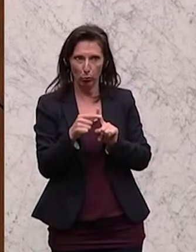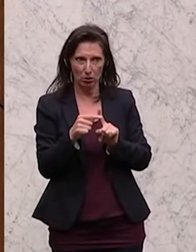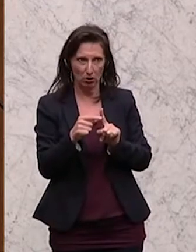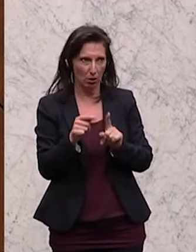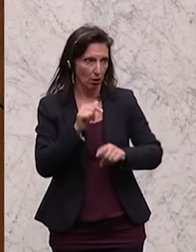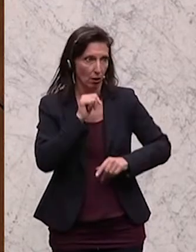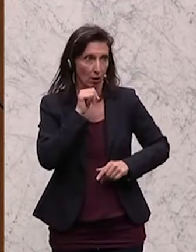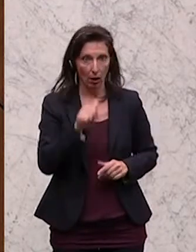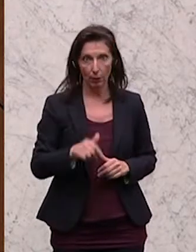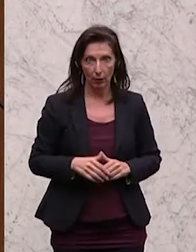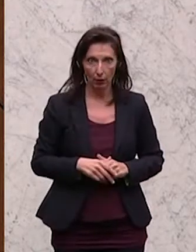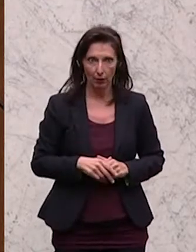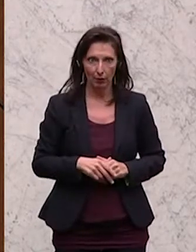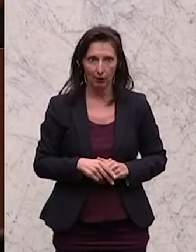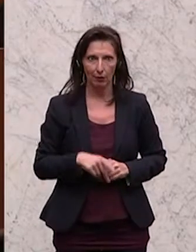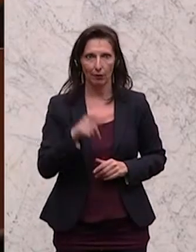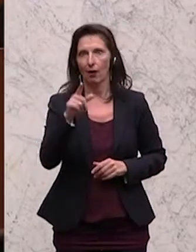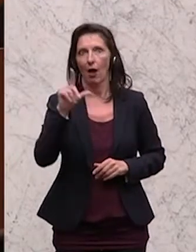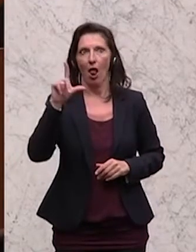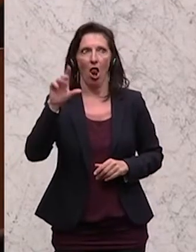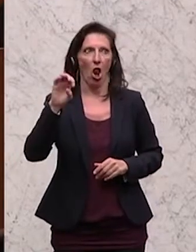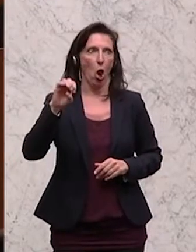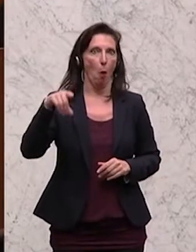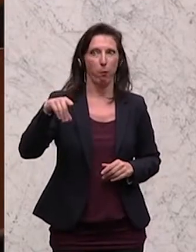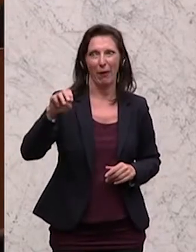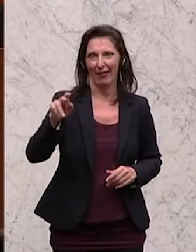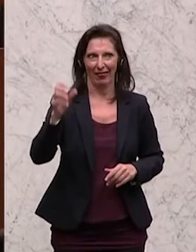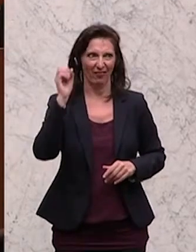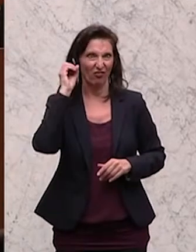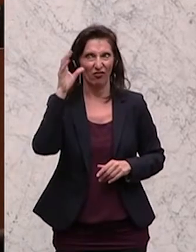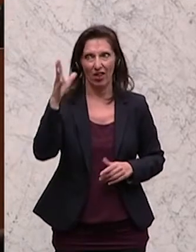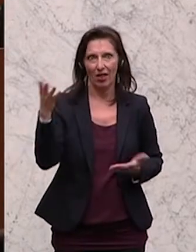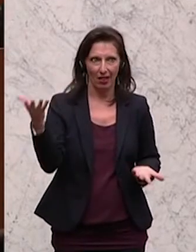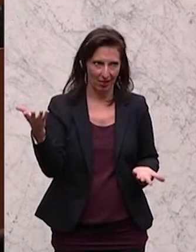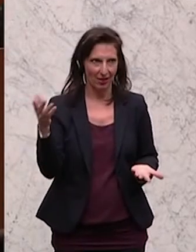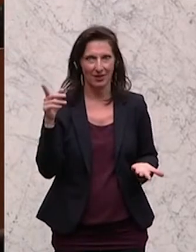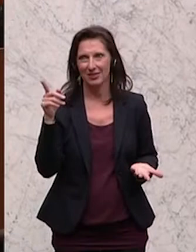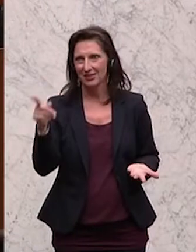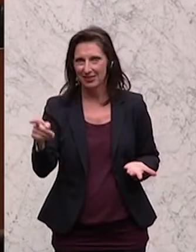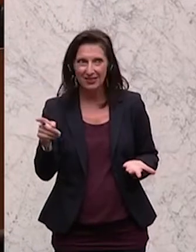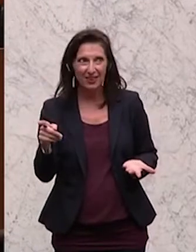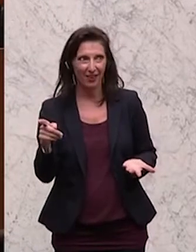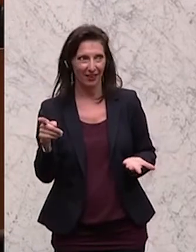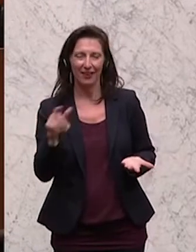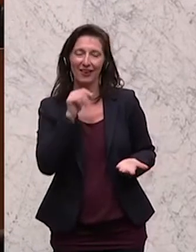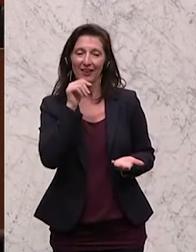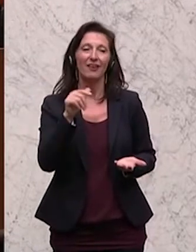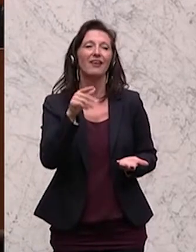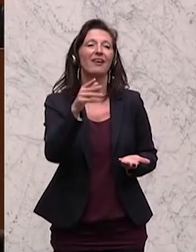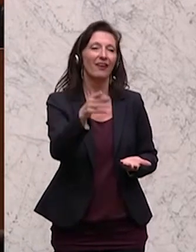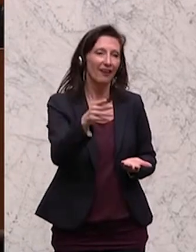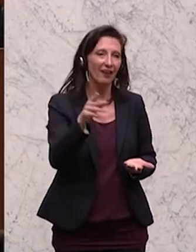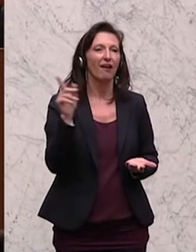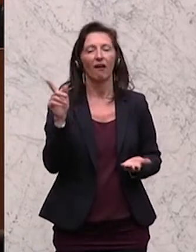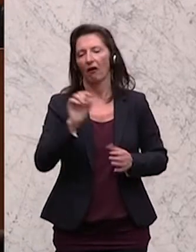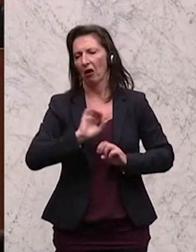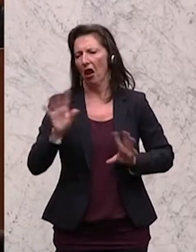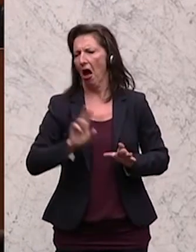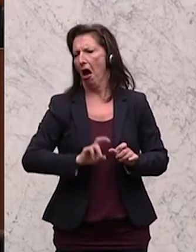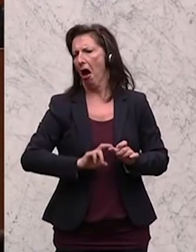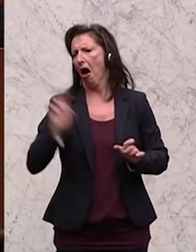deutlich, wie das seine Parteifreunde Le Pen, Wilders und so weiter formuliert haben, klar für den